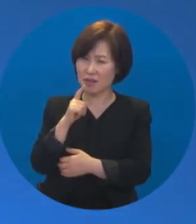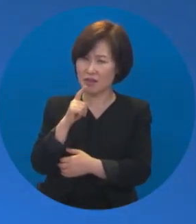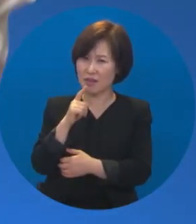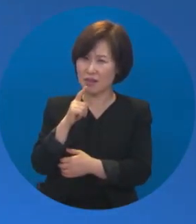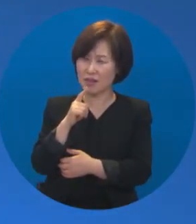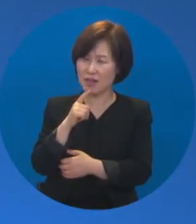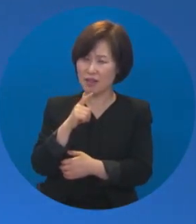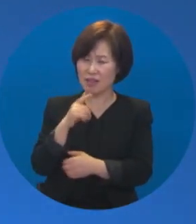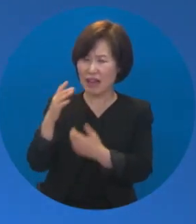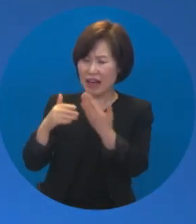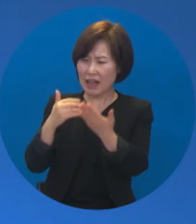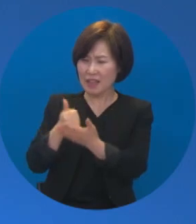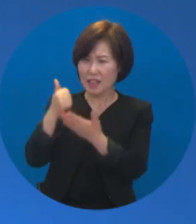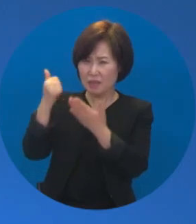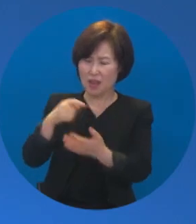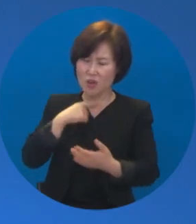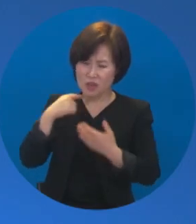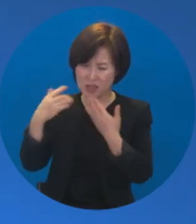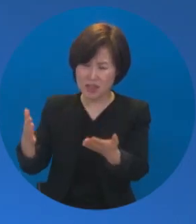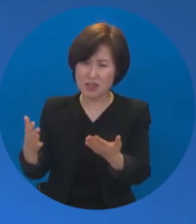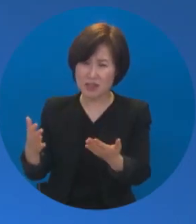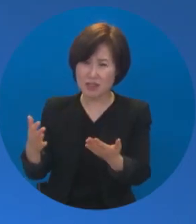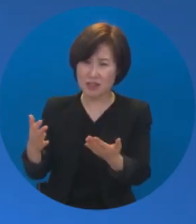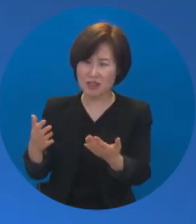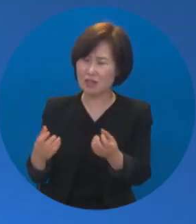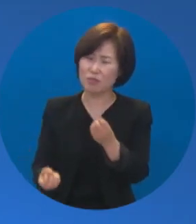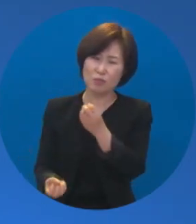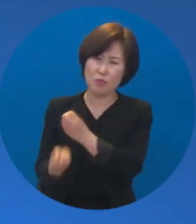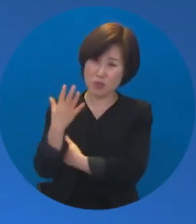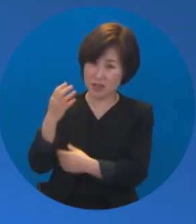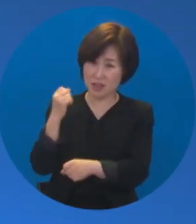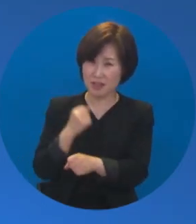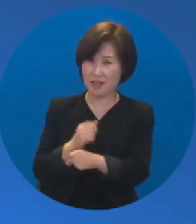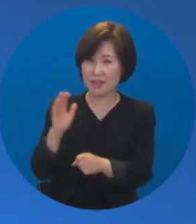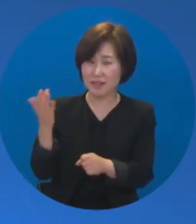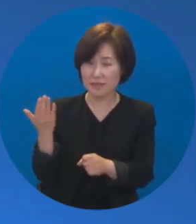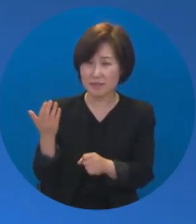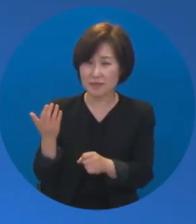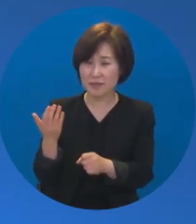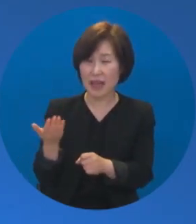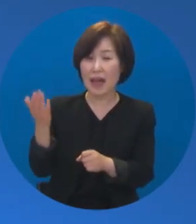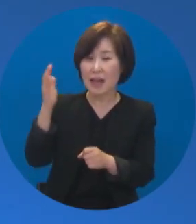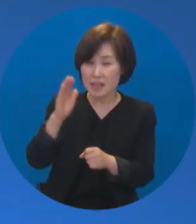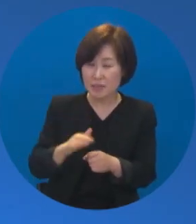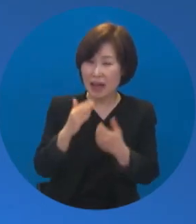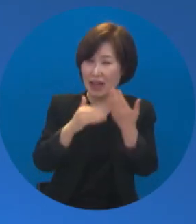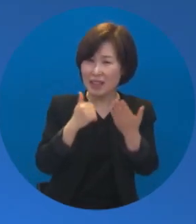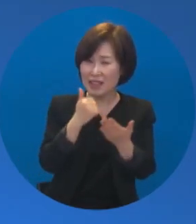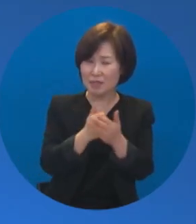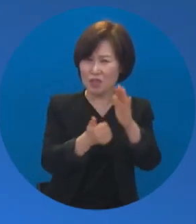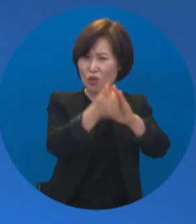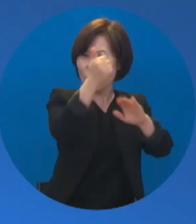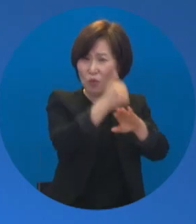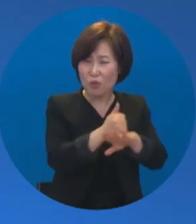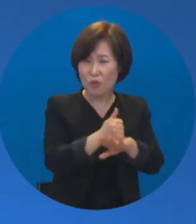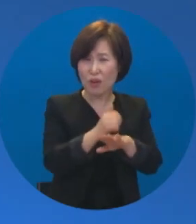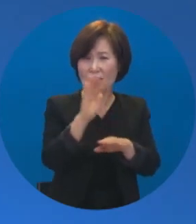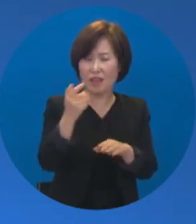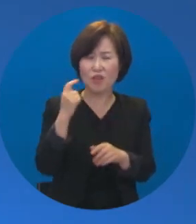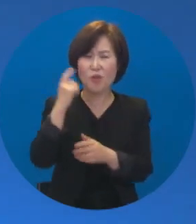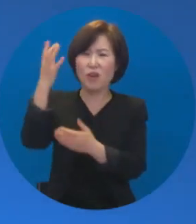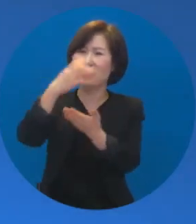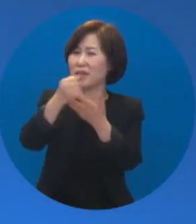포기합니다. 하지만 주님은 우리가 여기에 올라갔을 때 영광을 받으시는 것만이 아니에요.